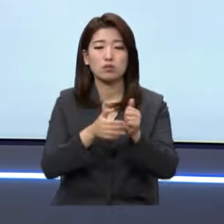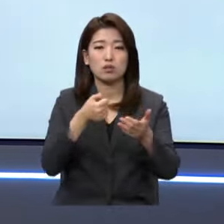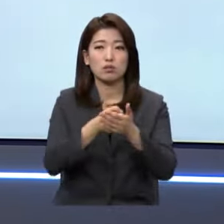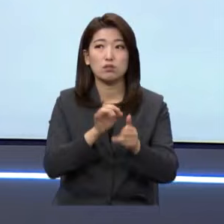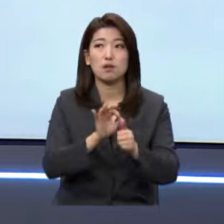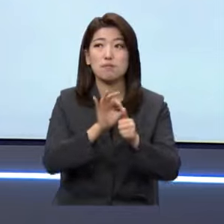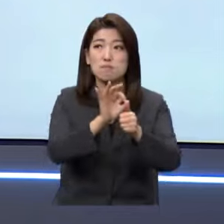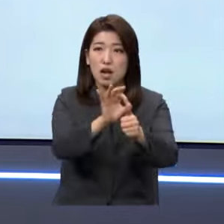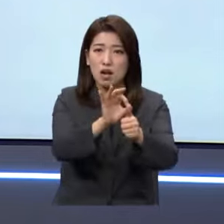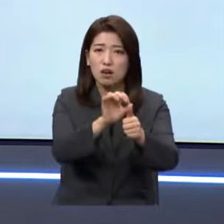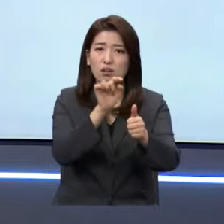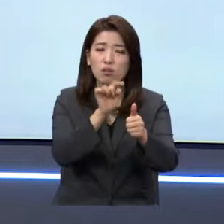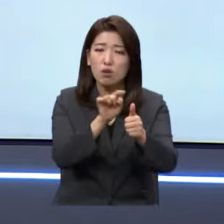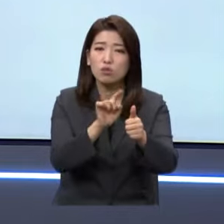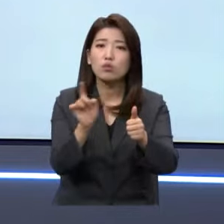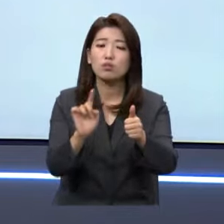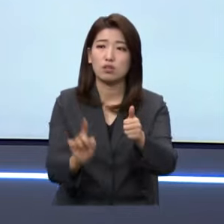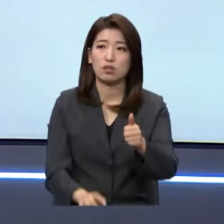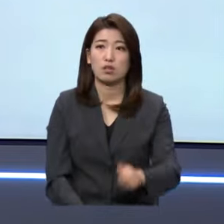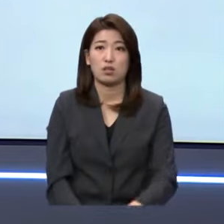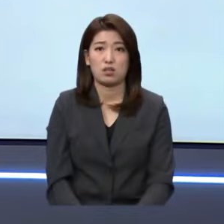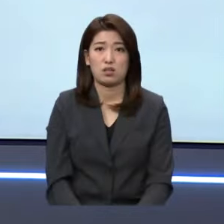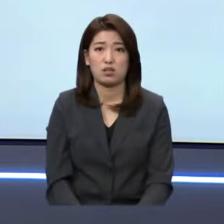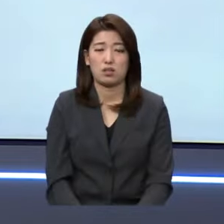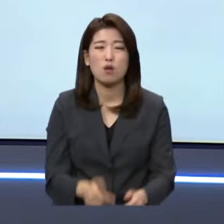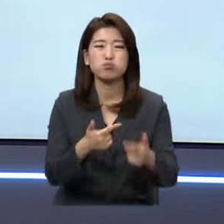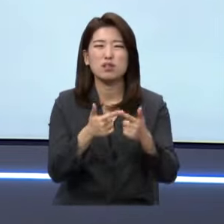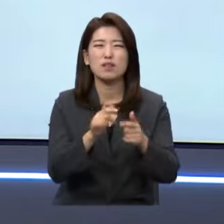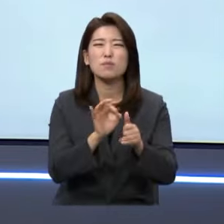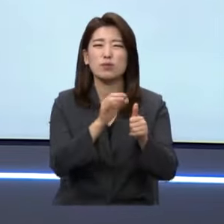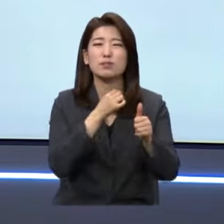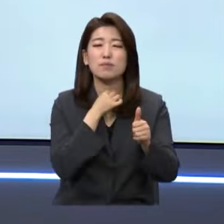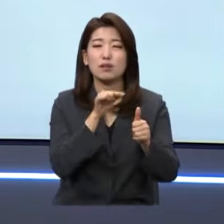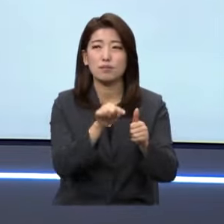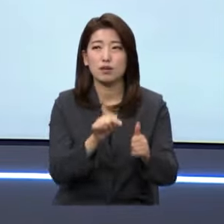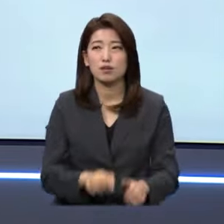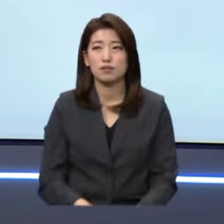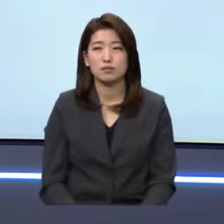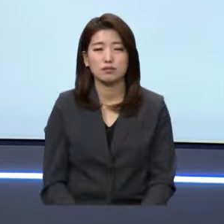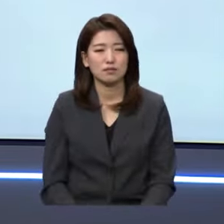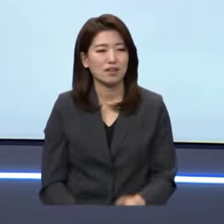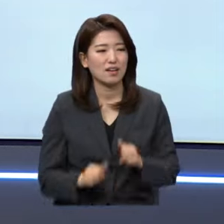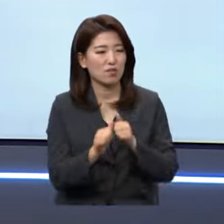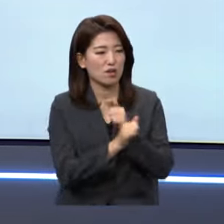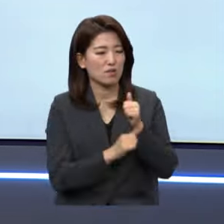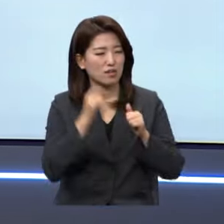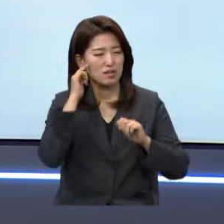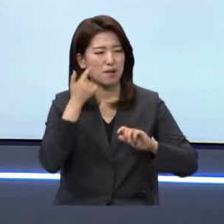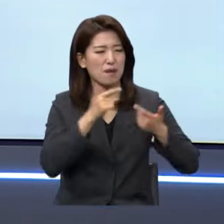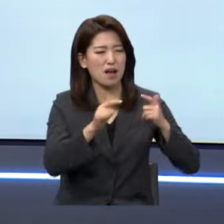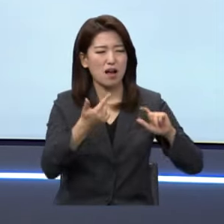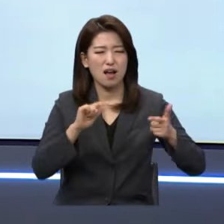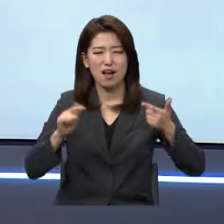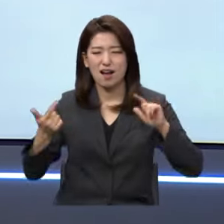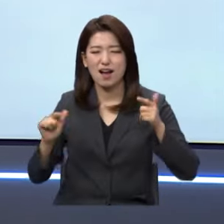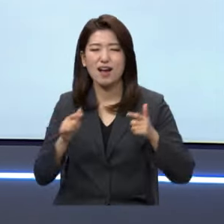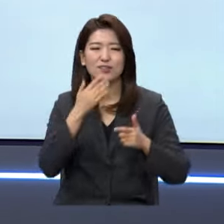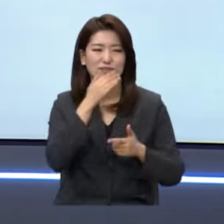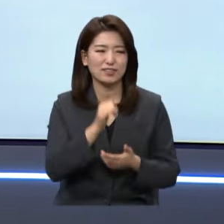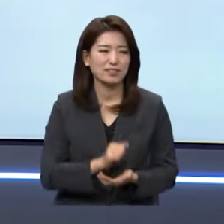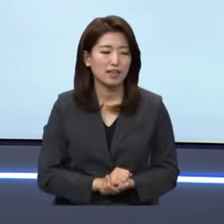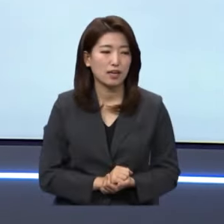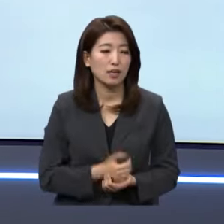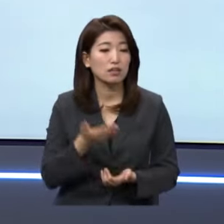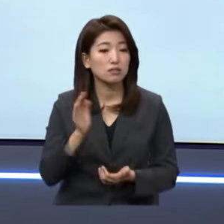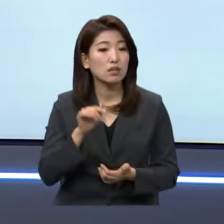한시간 반 경론을 버린 그 건에 대해서도 이런 얘기를 했어요이 과정에서 위원들 다 서로 의견이 좀 다를 수 있는데 이건 의견이 모아질 때까지